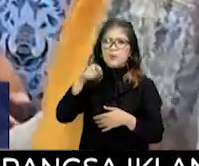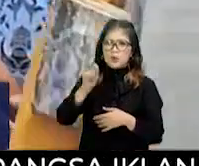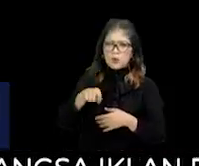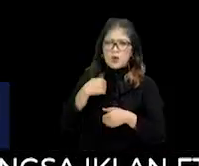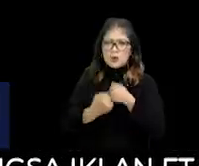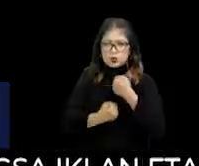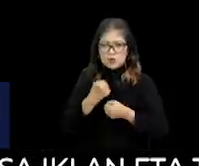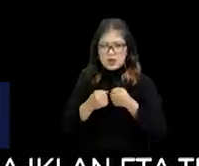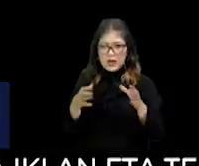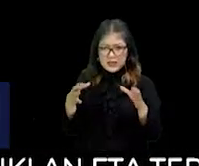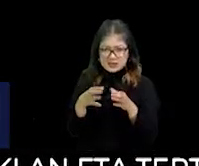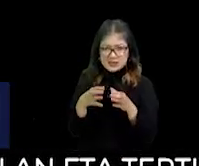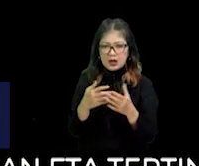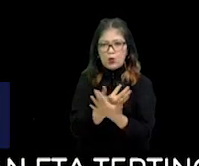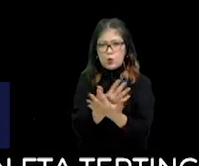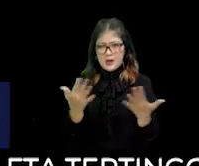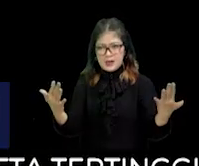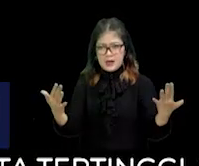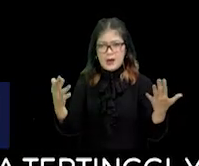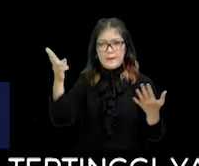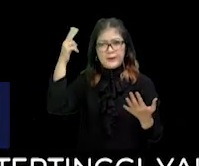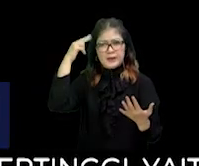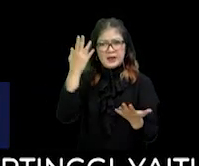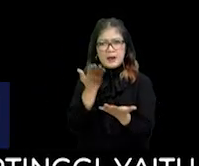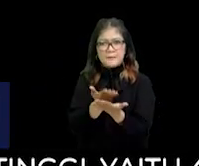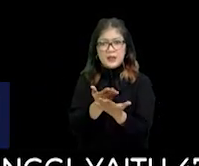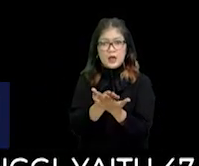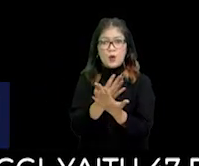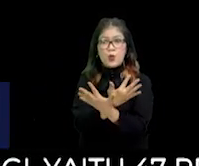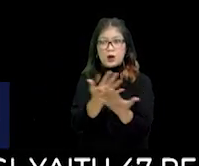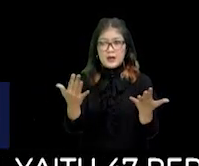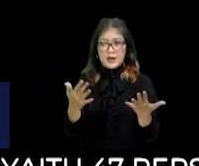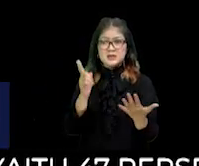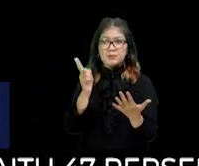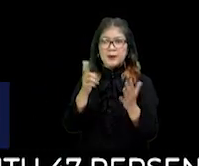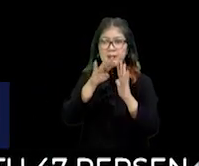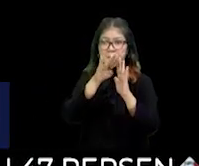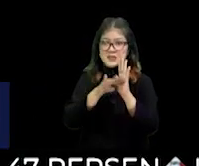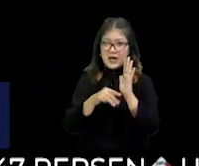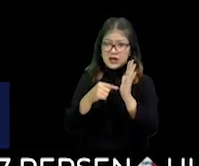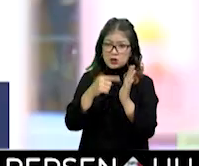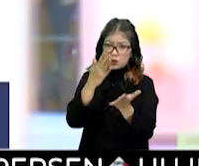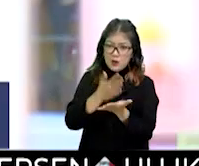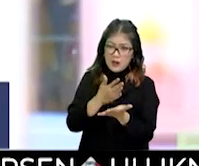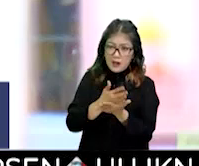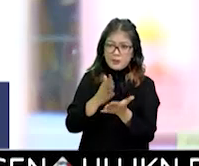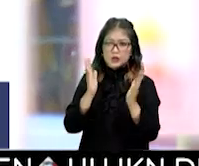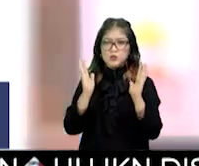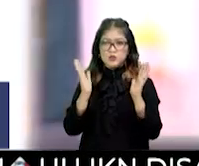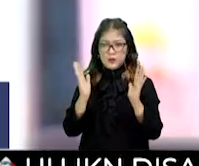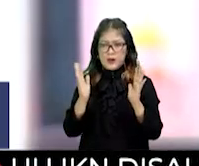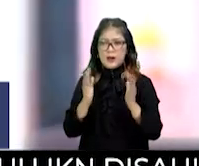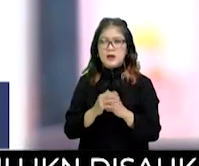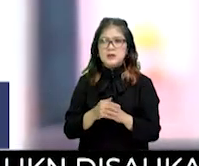kecil. Pemerintah meminta masyarakat tidak panik memborong karena kebijakan berlangsung cukup lama dan dipastikan stok minyak goreng